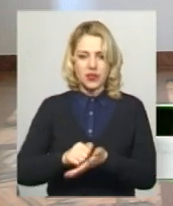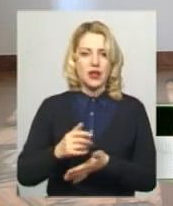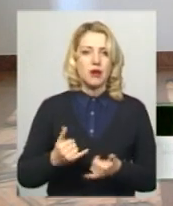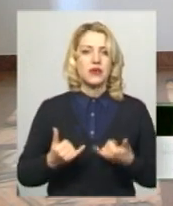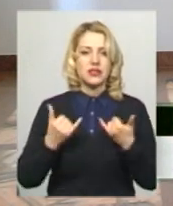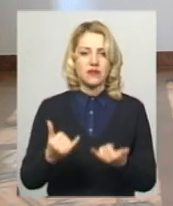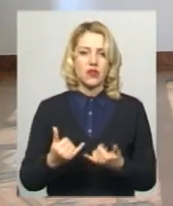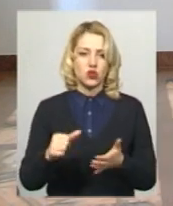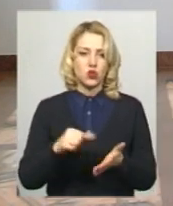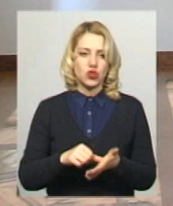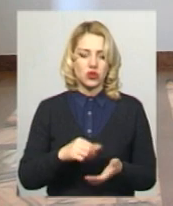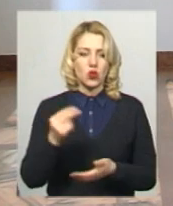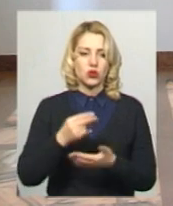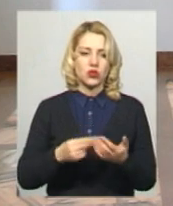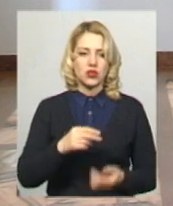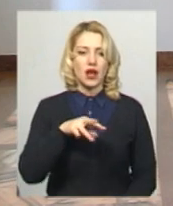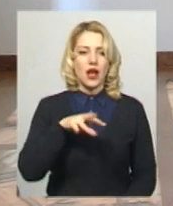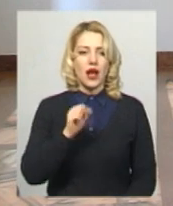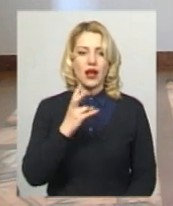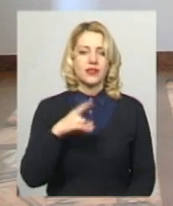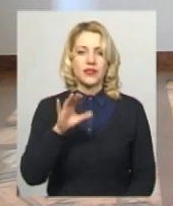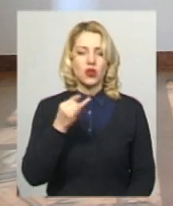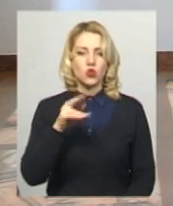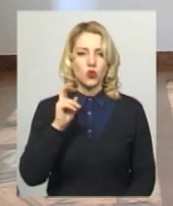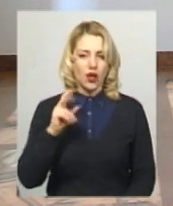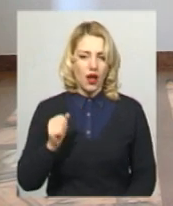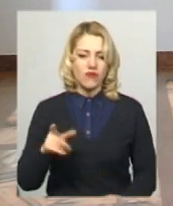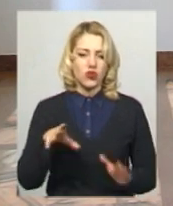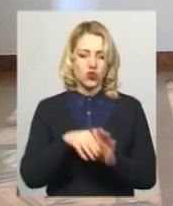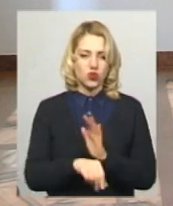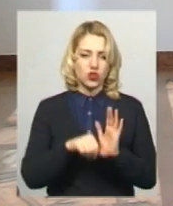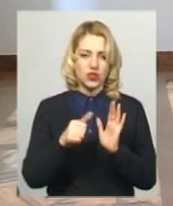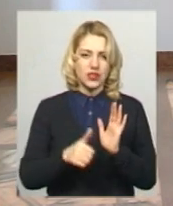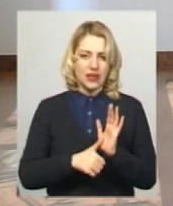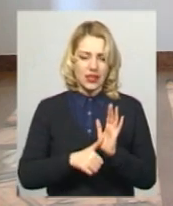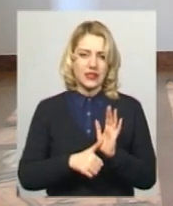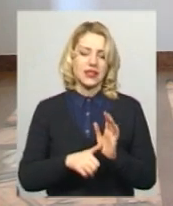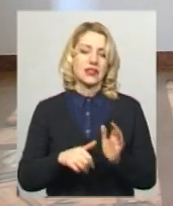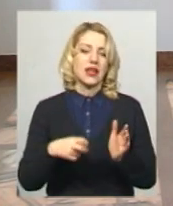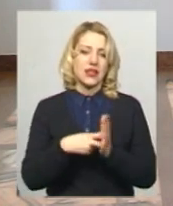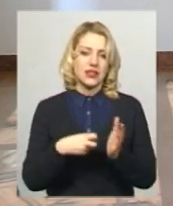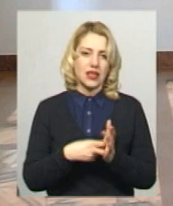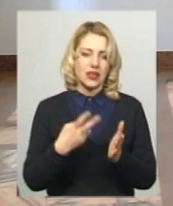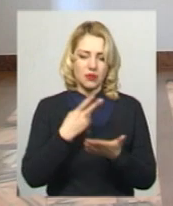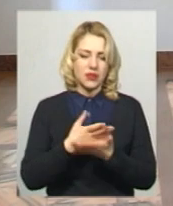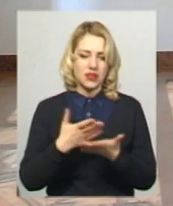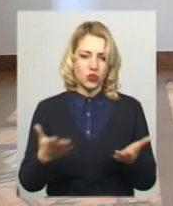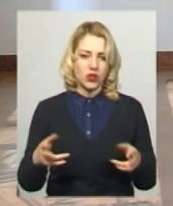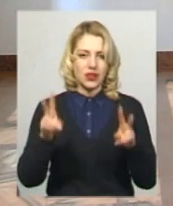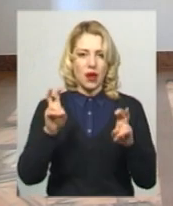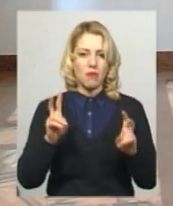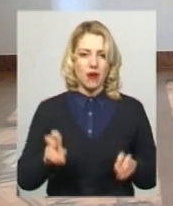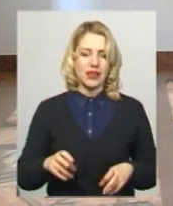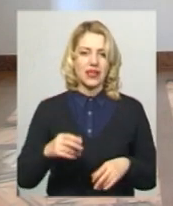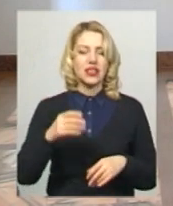художника Михайла Омеляновича Андрійчука. А до даного буклету увійшло 16 листівок, які презентують тематику жіночих образів